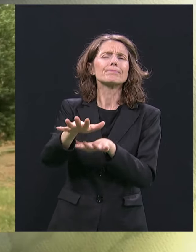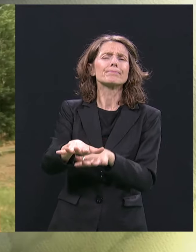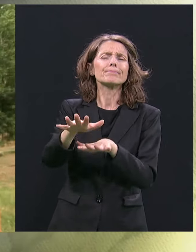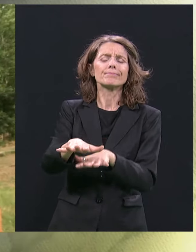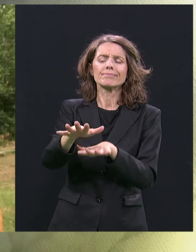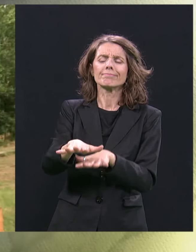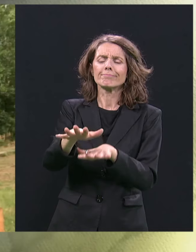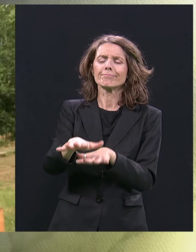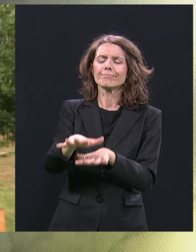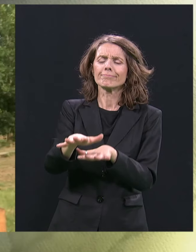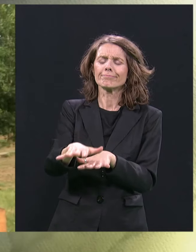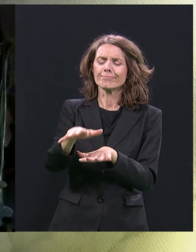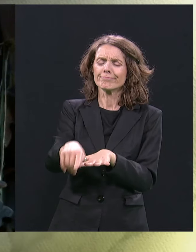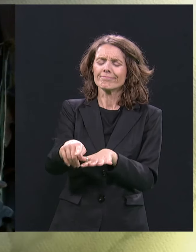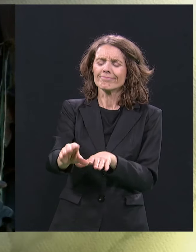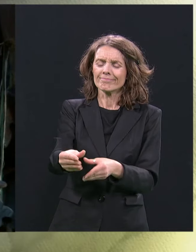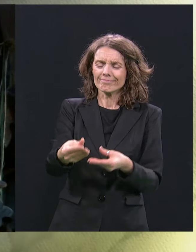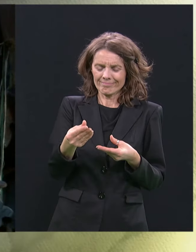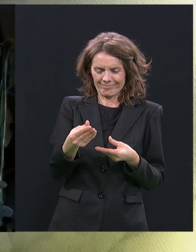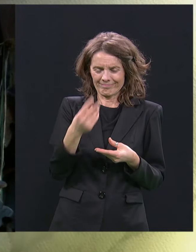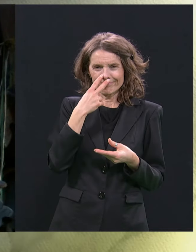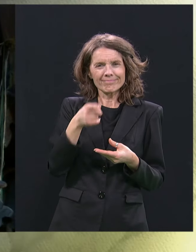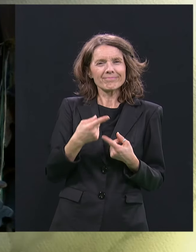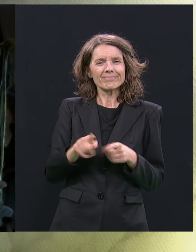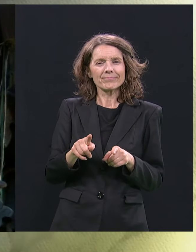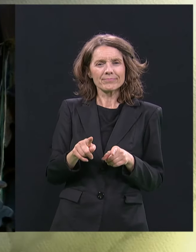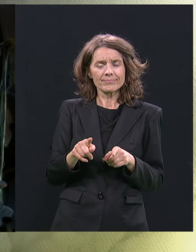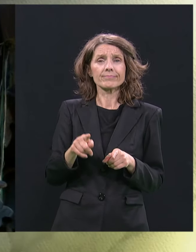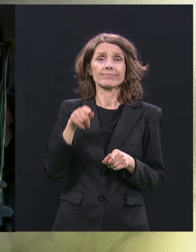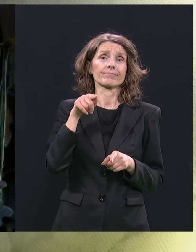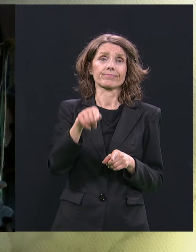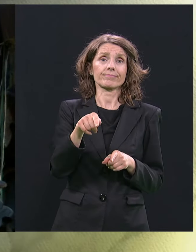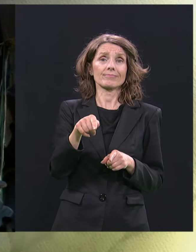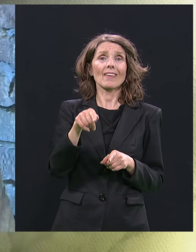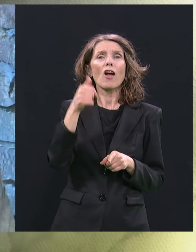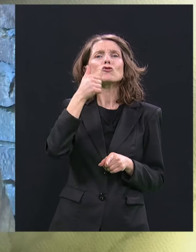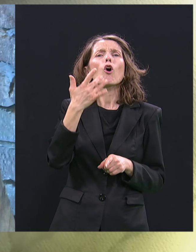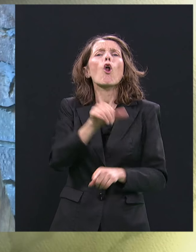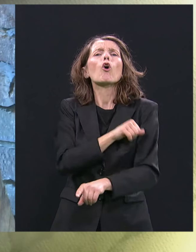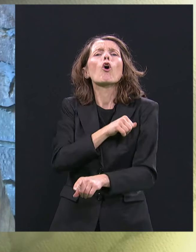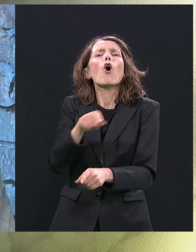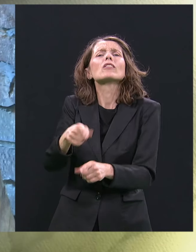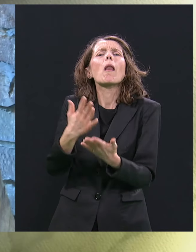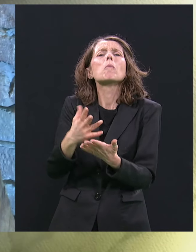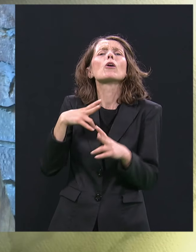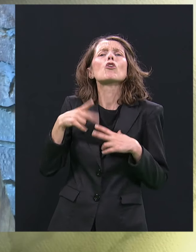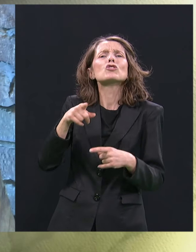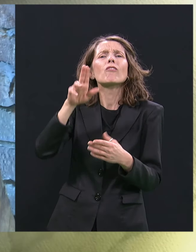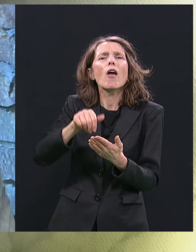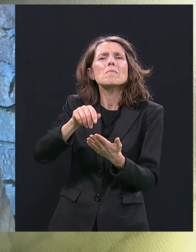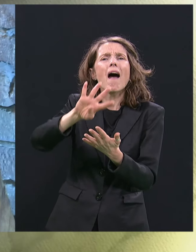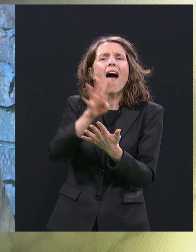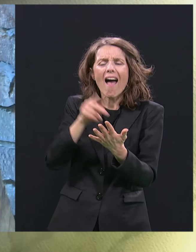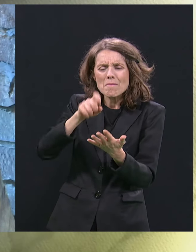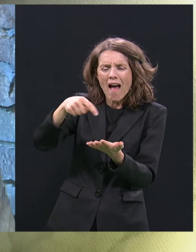daje njegov karakter. Godine koje su prolazile ucrtane su tim godovima, tako da mi u tim godovima